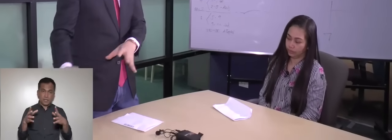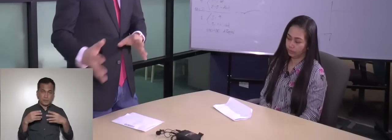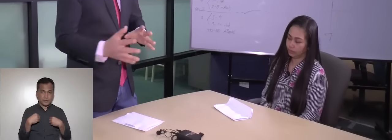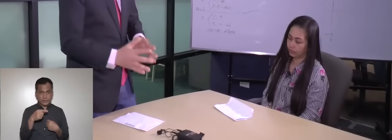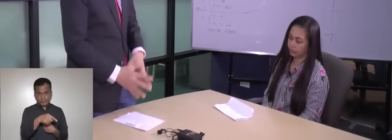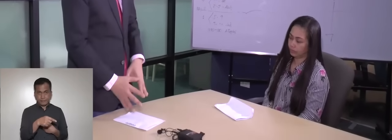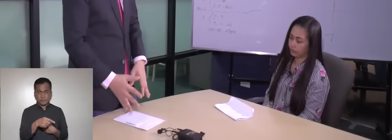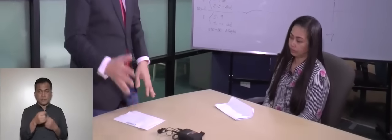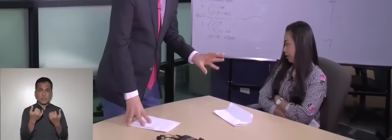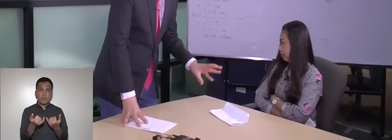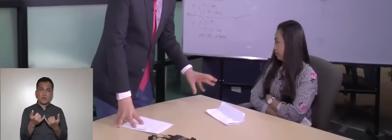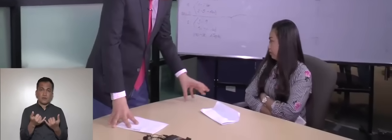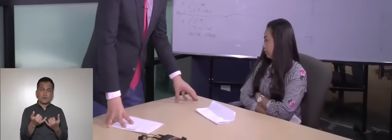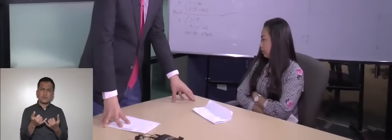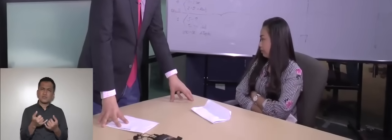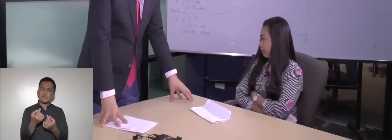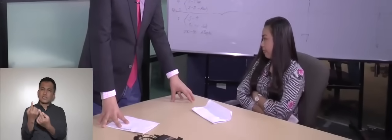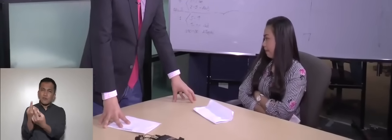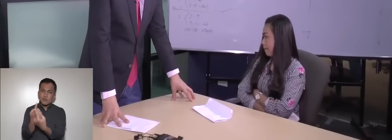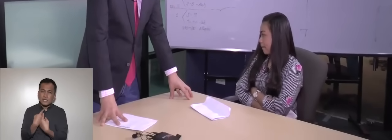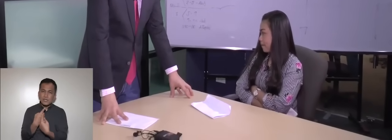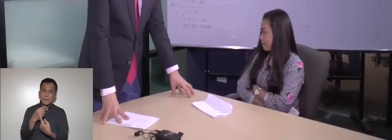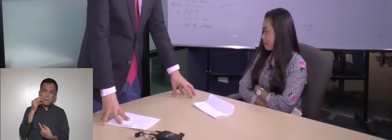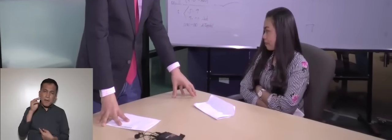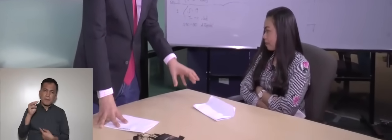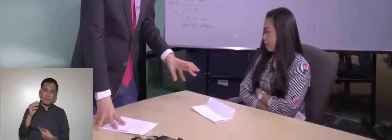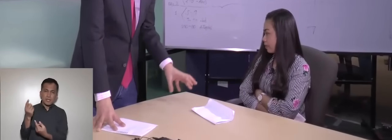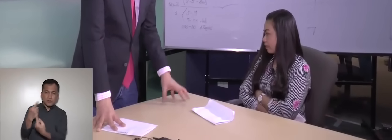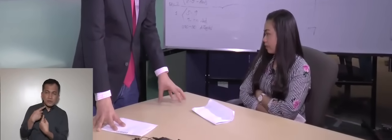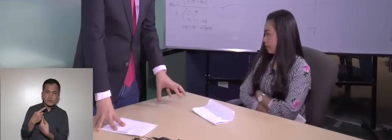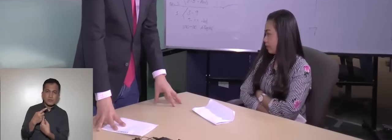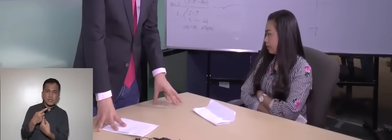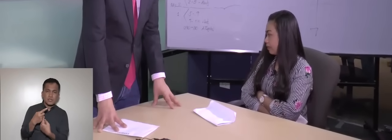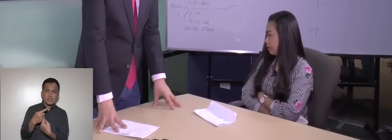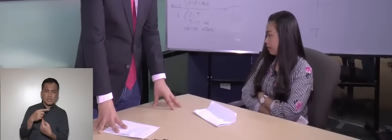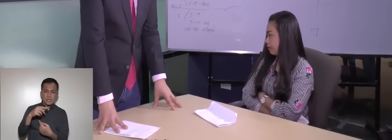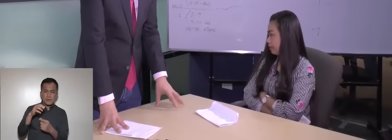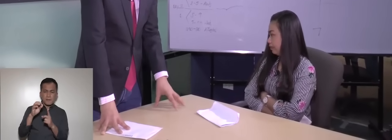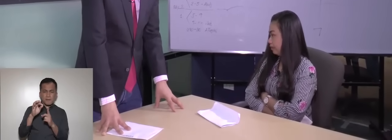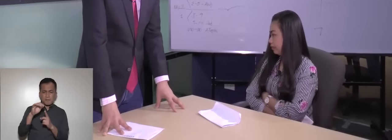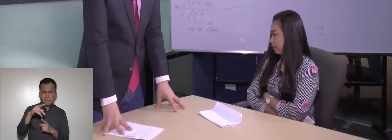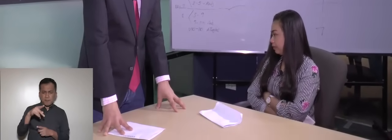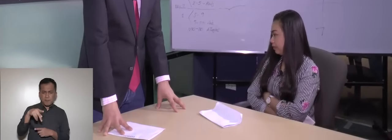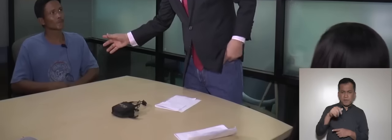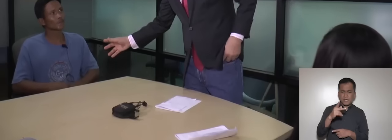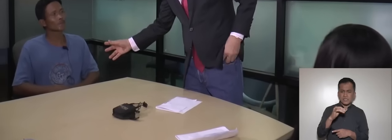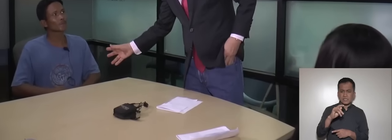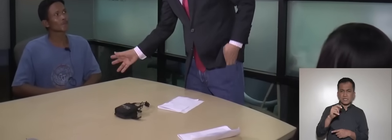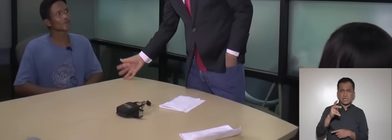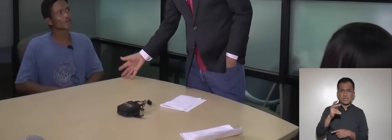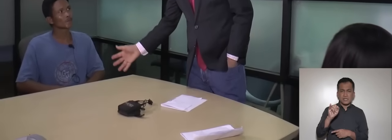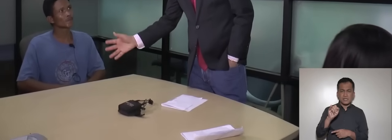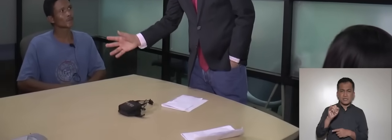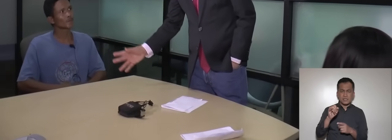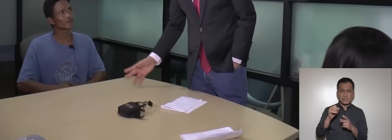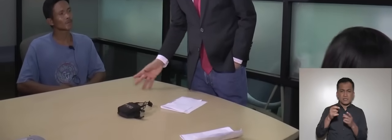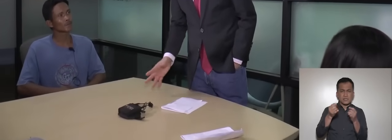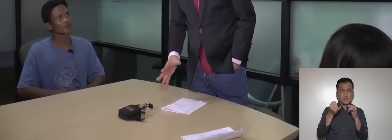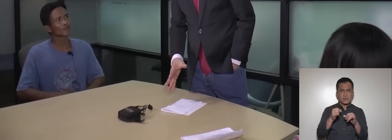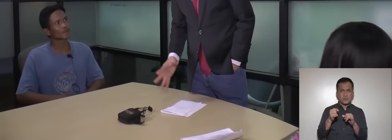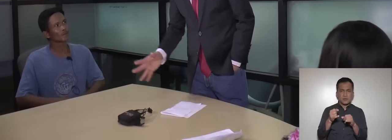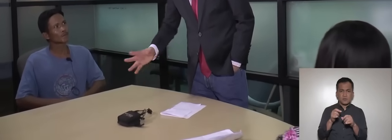siya. Ngayon, sagutin mo din naman, ma'am, doon sa Pakistani na issue. Nung pumunta siya na